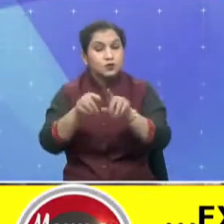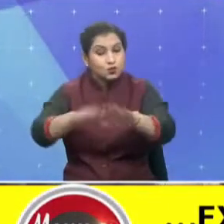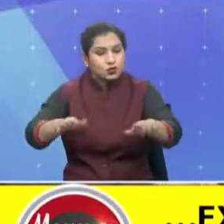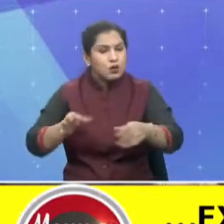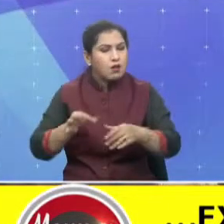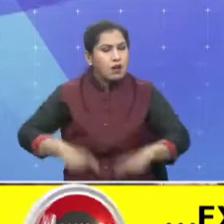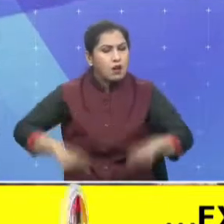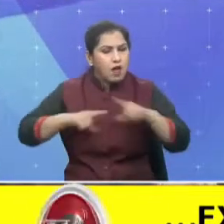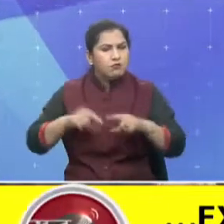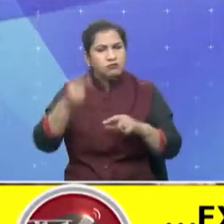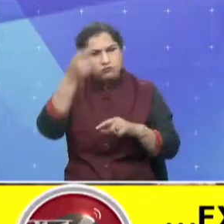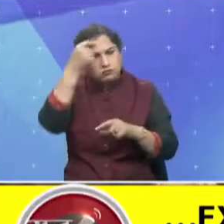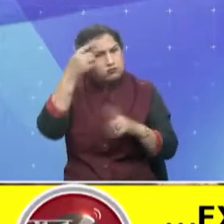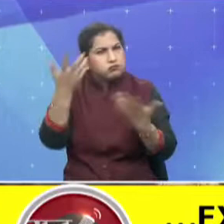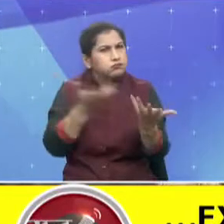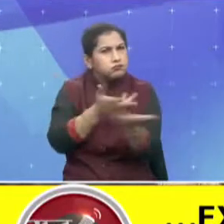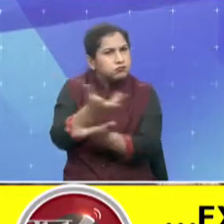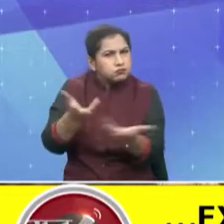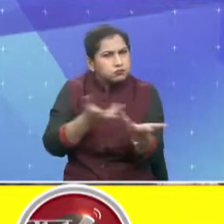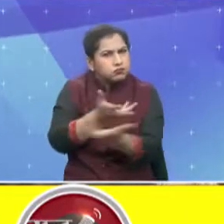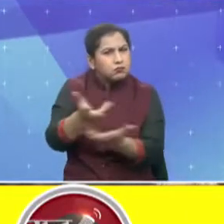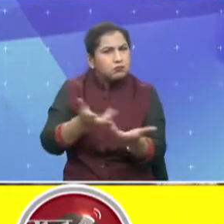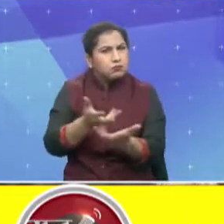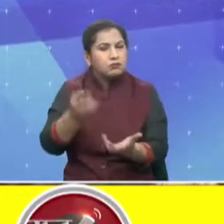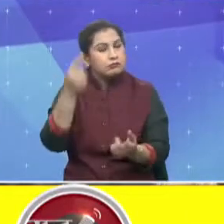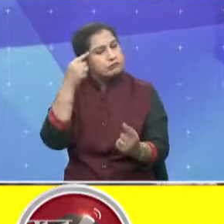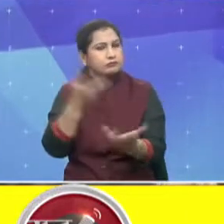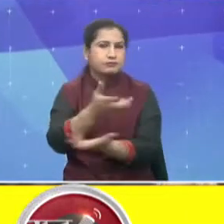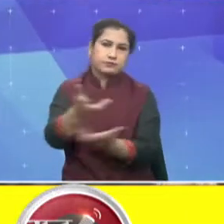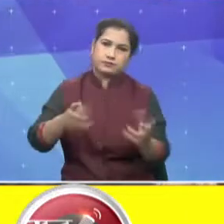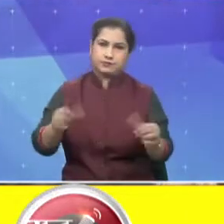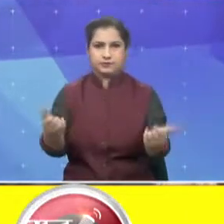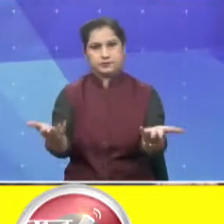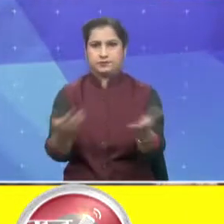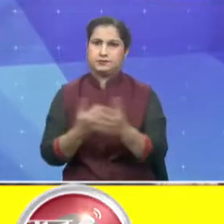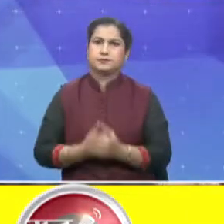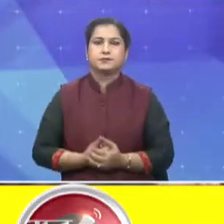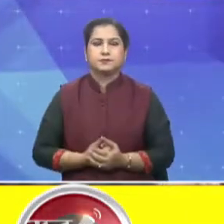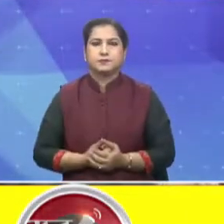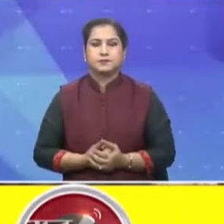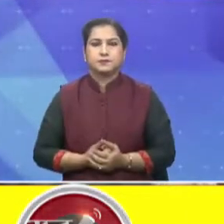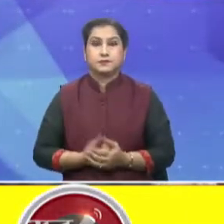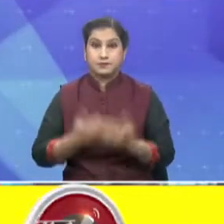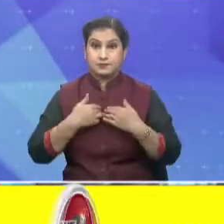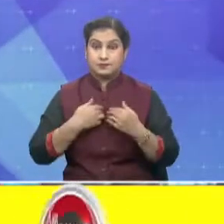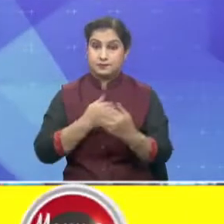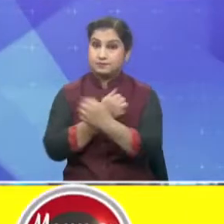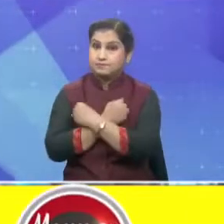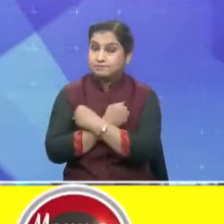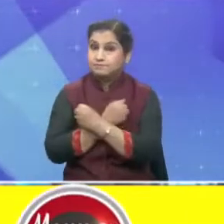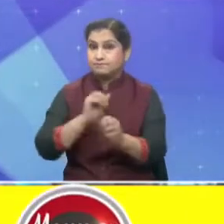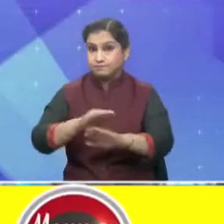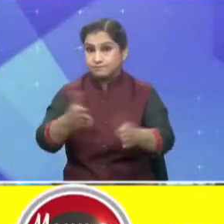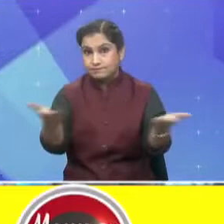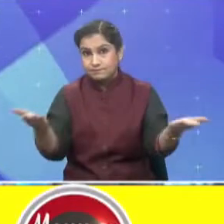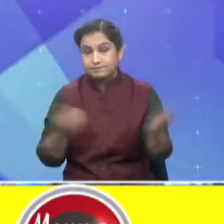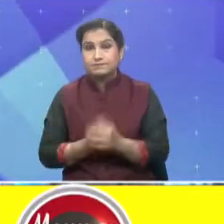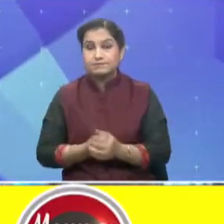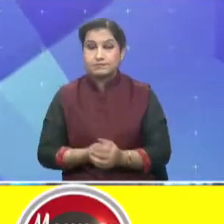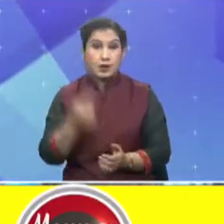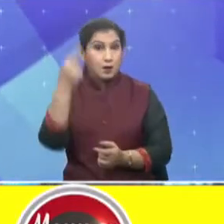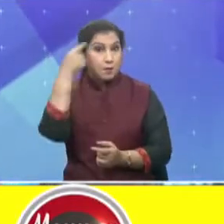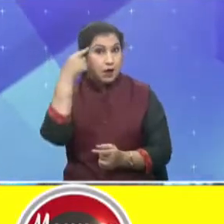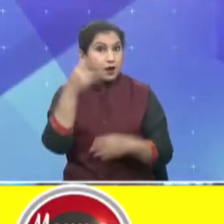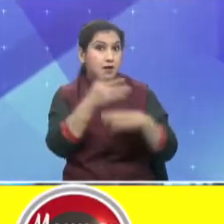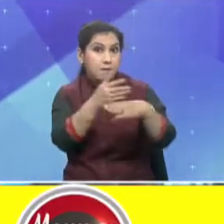विद्यार्थी जीवन से जुड़े अनेक पहलुओं पर मंथन करेंगे। मेरे प्यारे देशवासियों, मन की